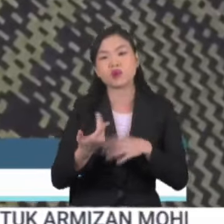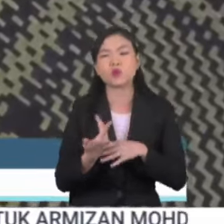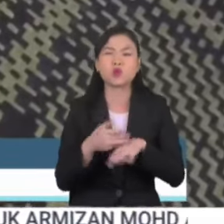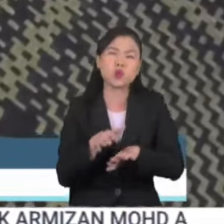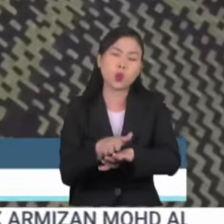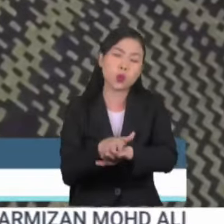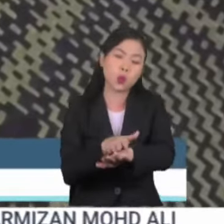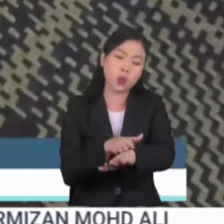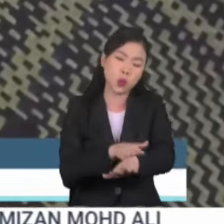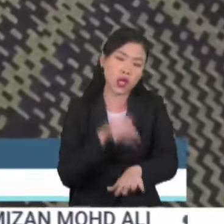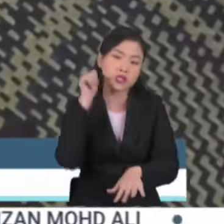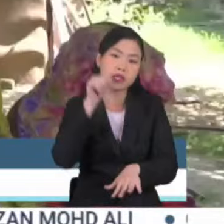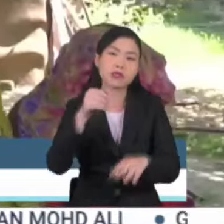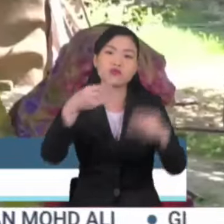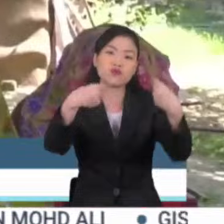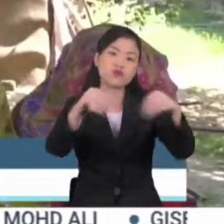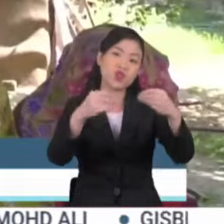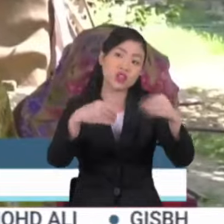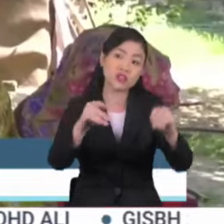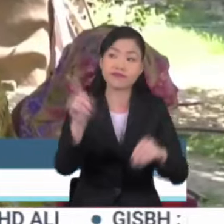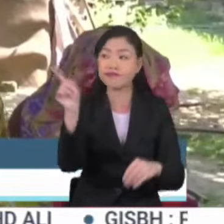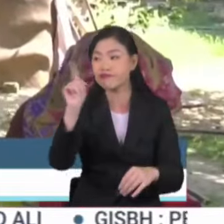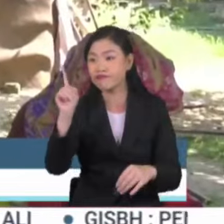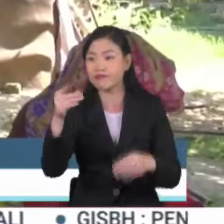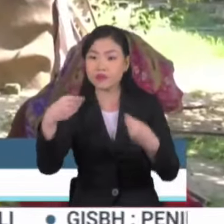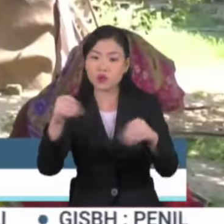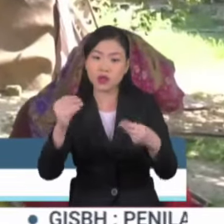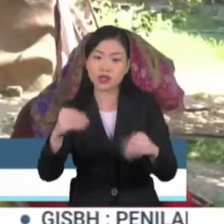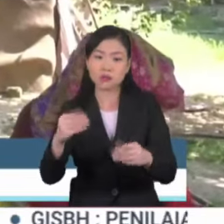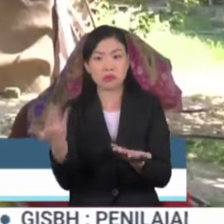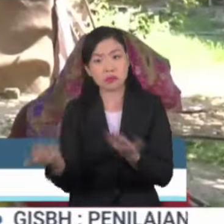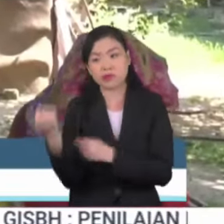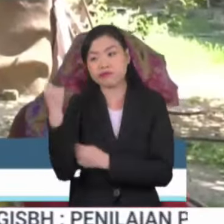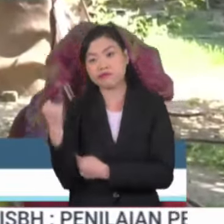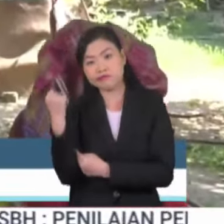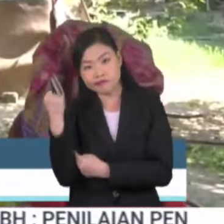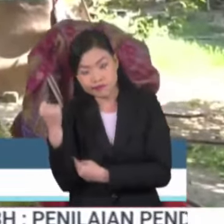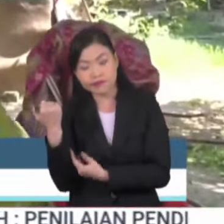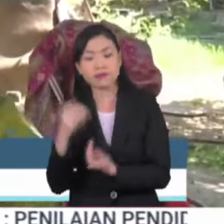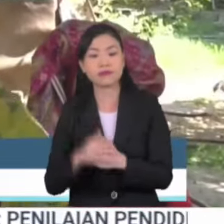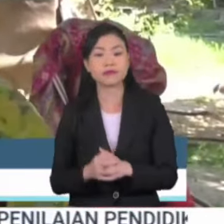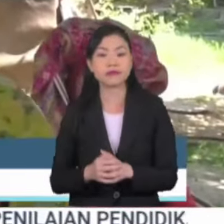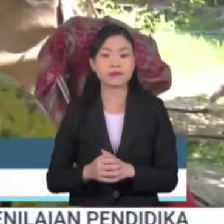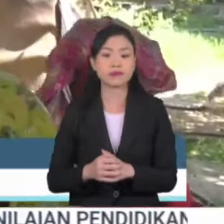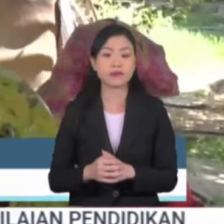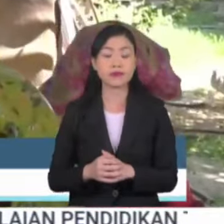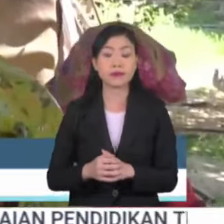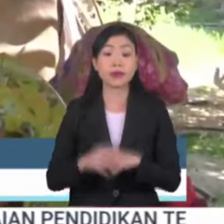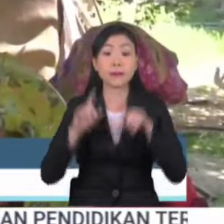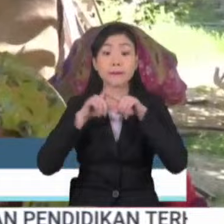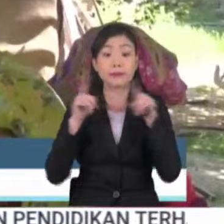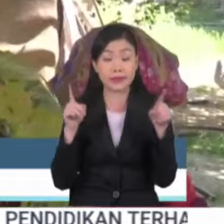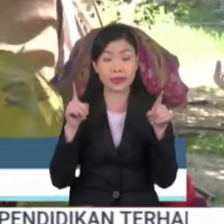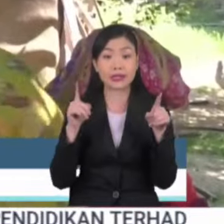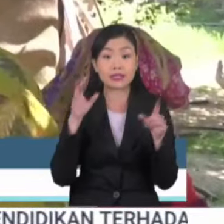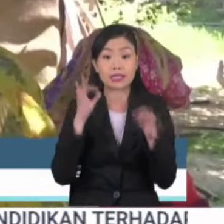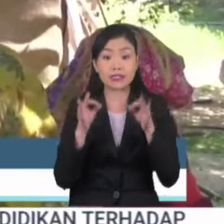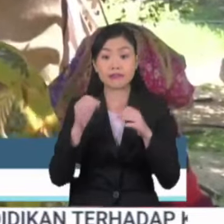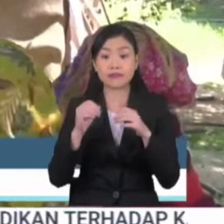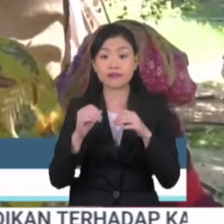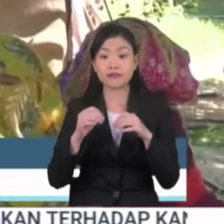Jadi makcik-makcik ni pun sekadar jual kok mana orang tahu jawab lagi ke pasar Siti Khatijah. Jadi bila kak